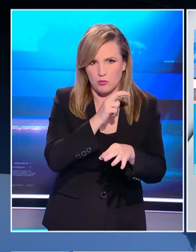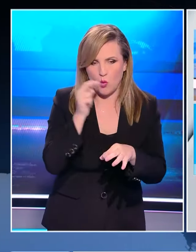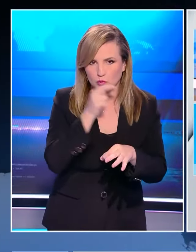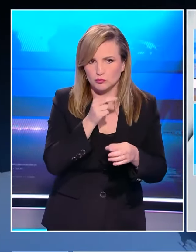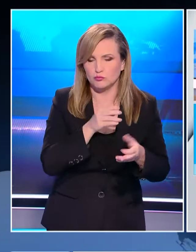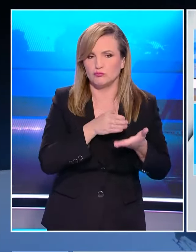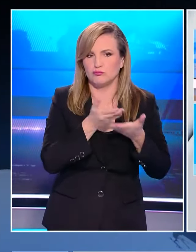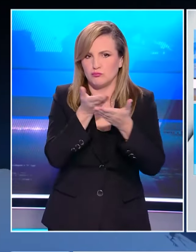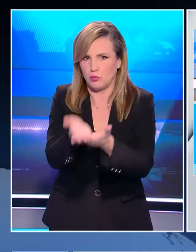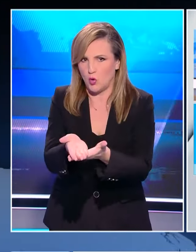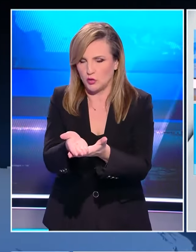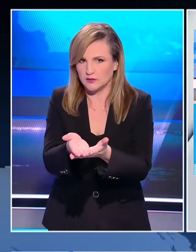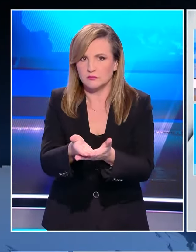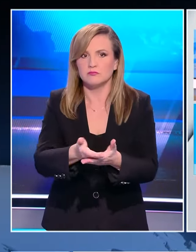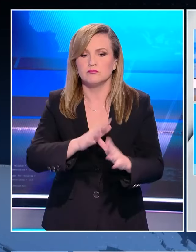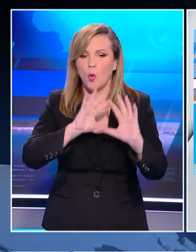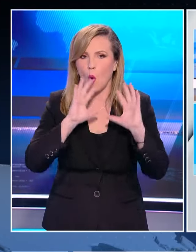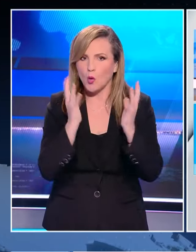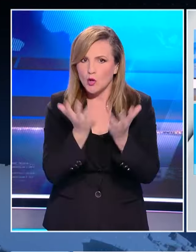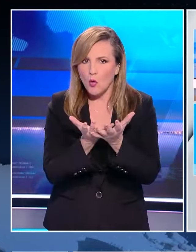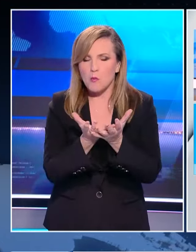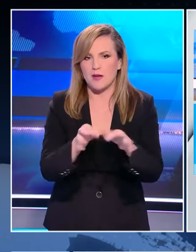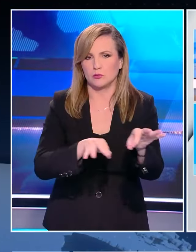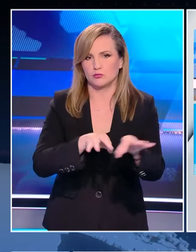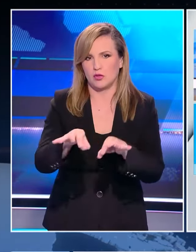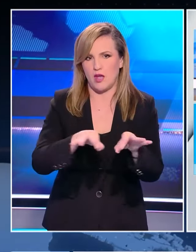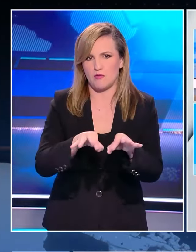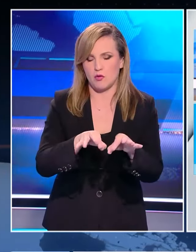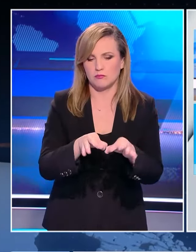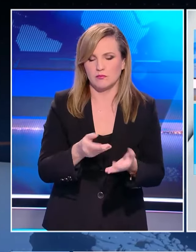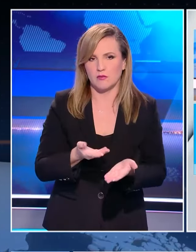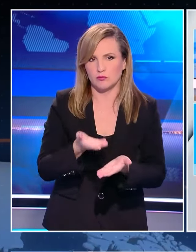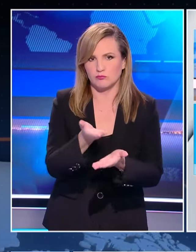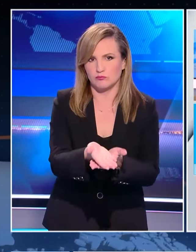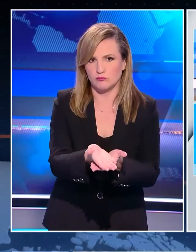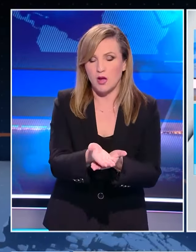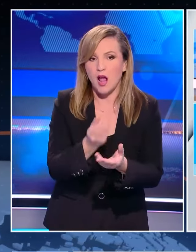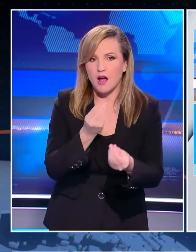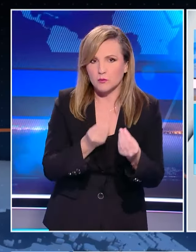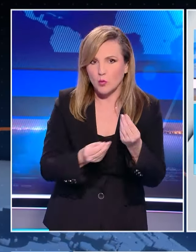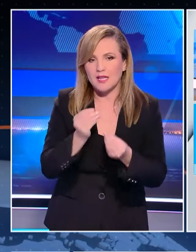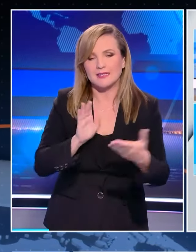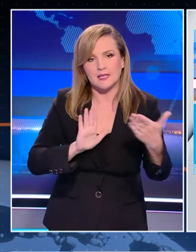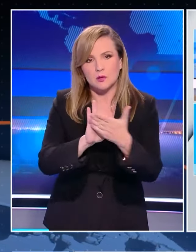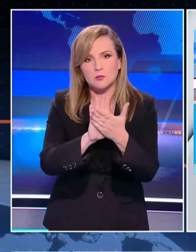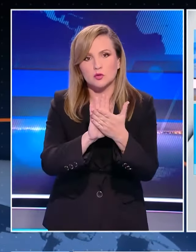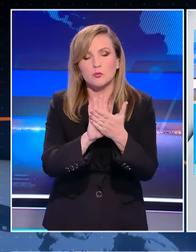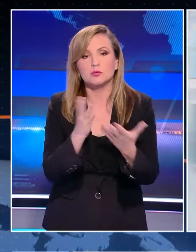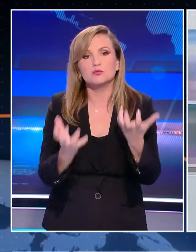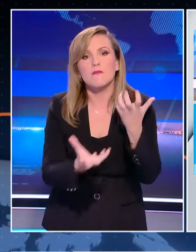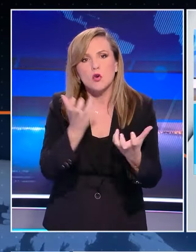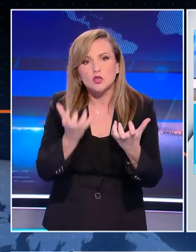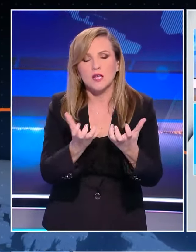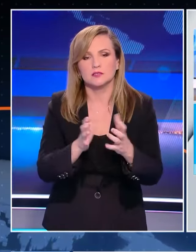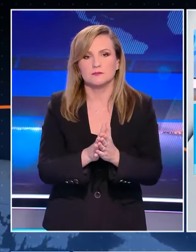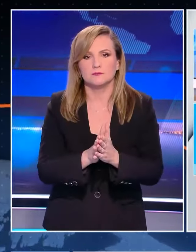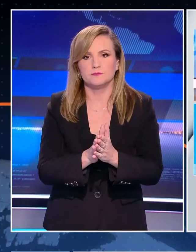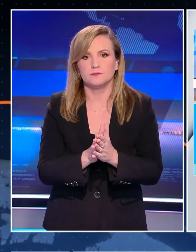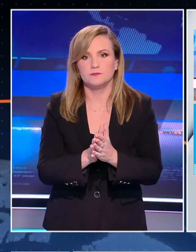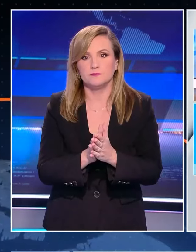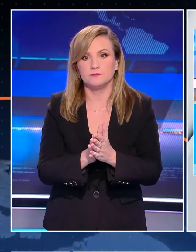με αρχή, μέση και τέλος, το οποίο θα οδηγήσει σε καλύτερο τρόπο αντιμετώπισης αυτής της κατάστασης.